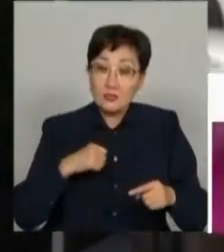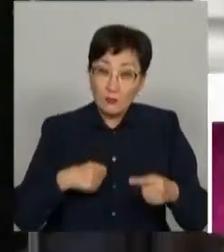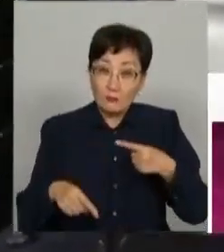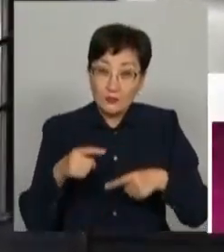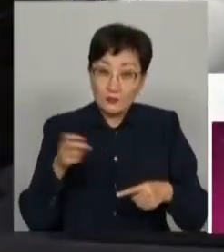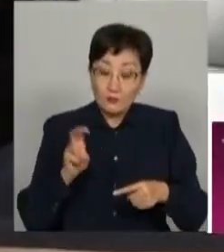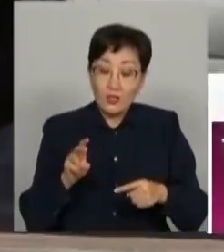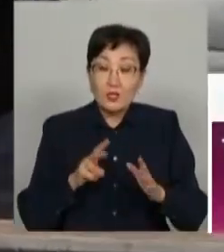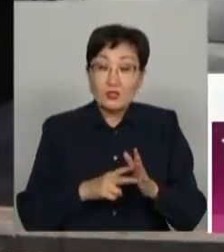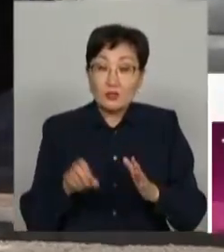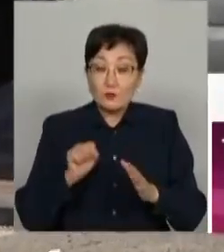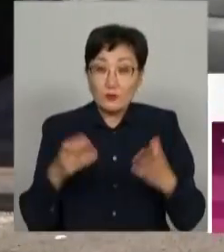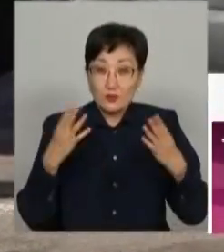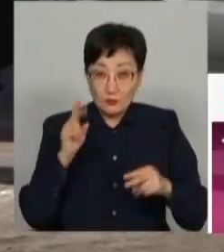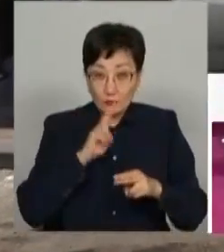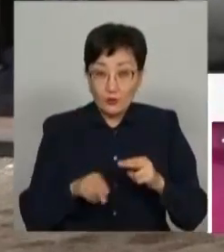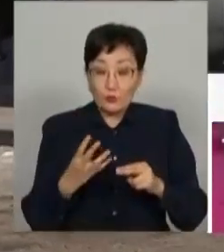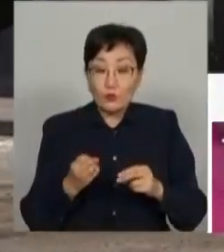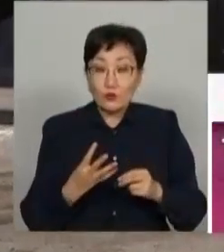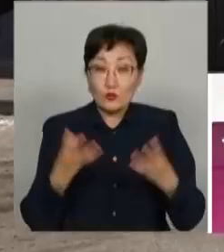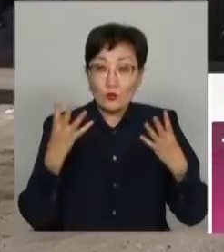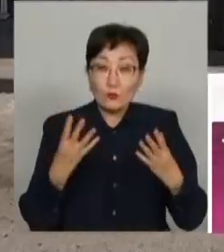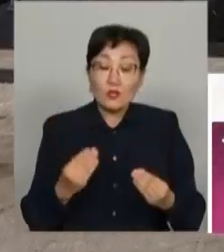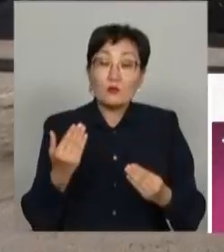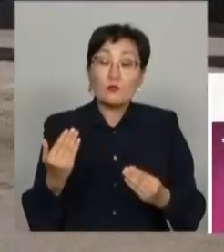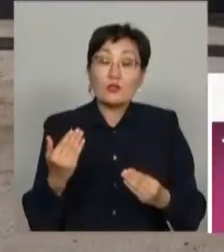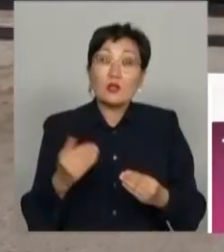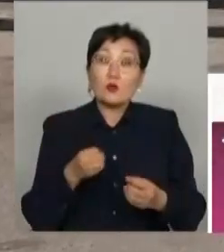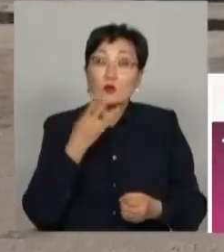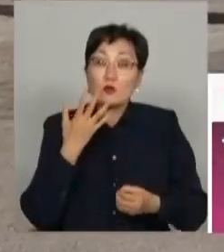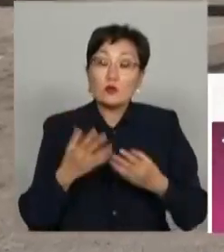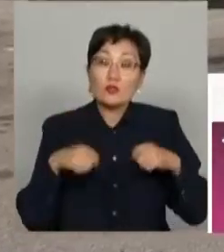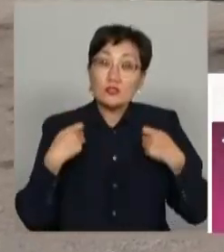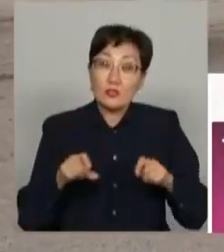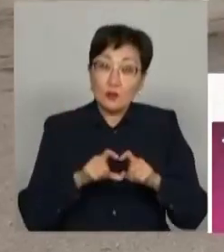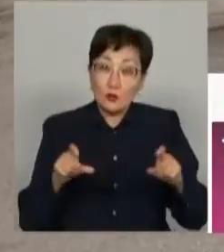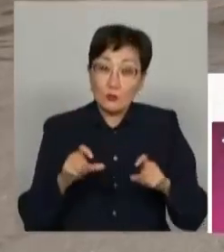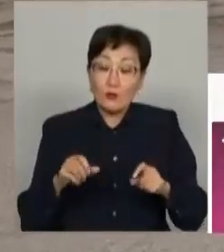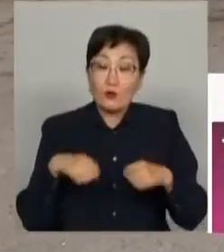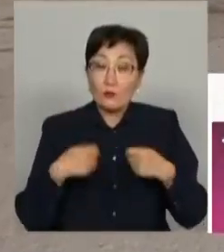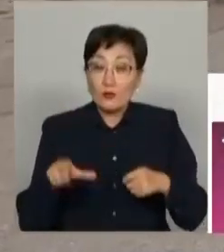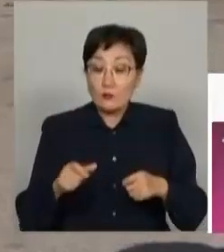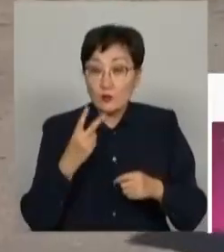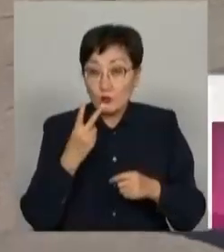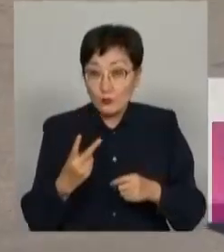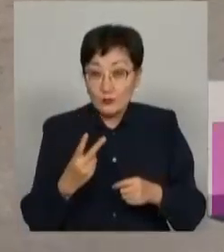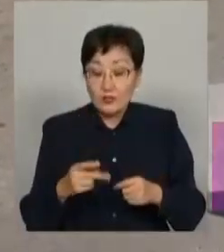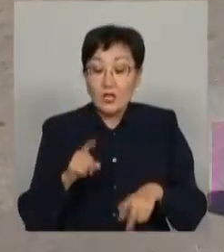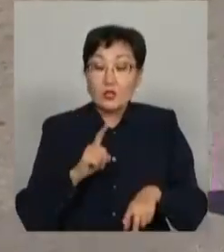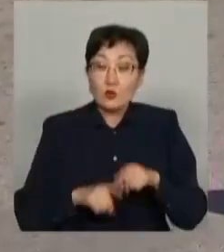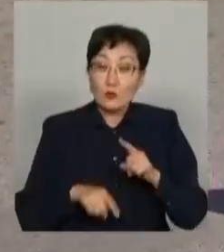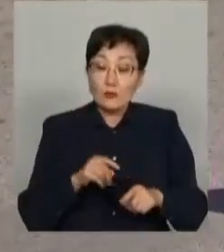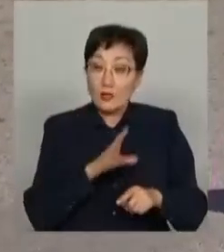тамызда жоғалған Мақпалды 14 күні дәл мына гүл сататын дүкеннің сатушысы осы маңнан көріп қалып, туған